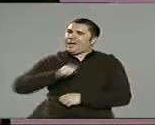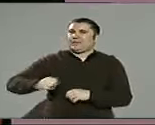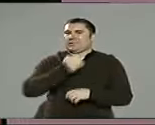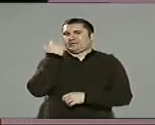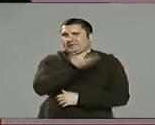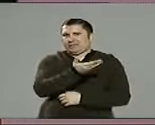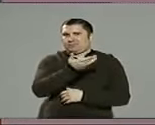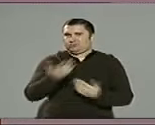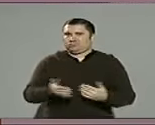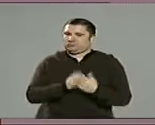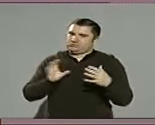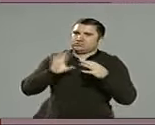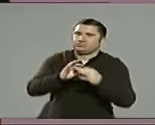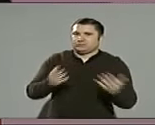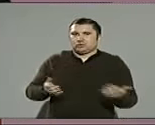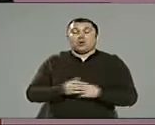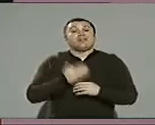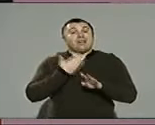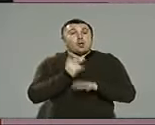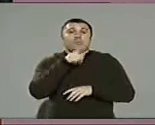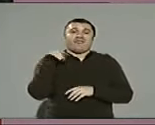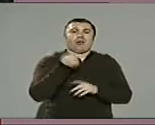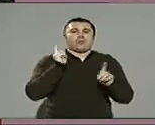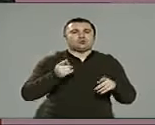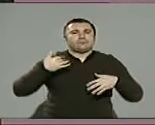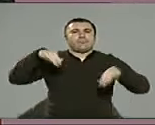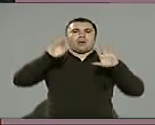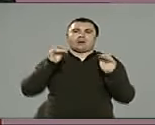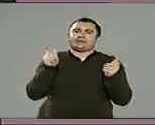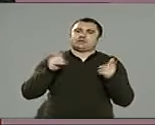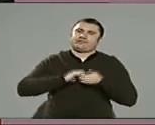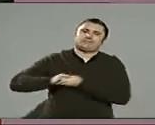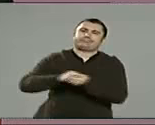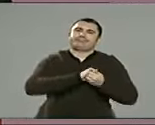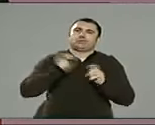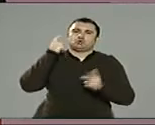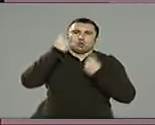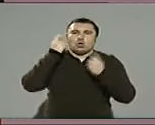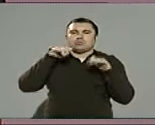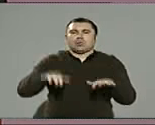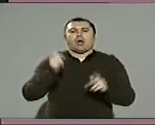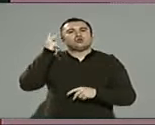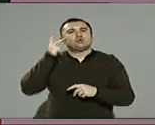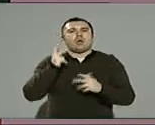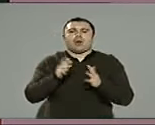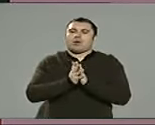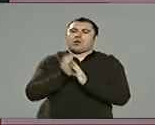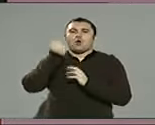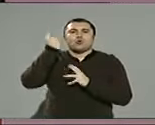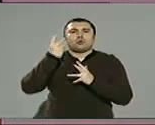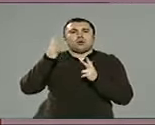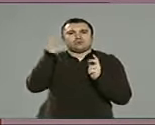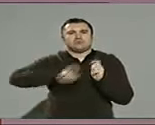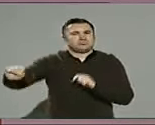Genossen, müssen wir wieder für mehr gesellschaftlichen Zusammenhalt sorgen, in soziale und kulturelle Entleerung und